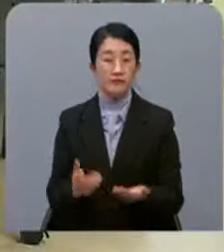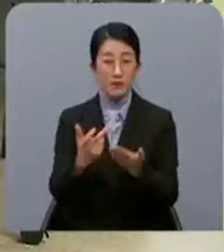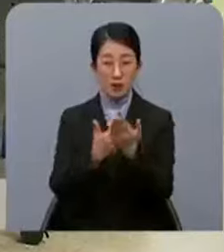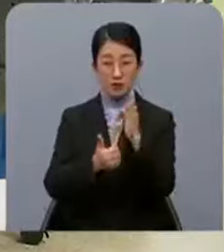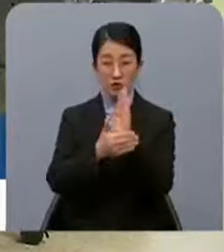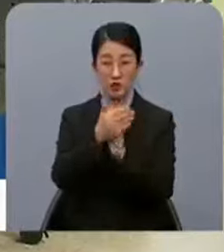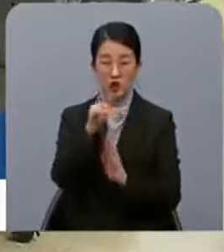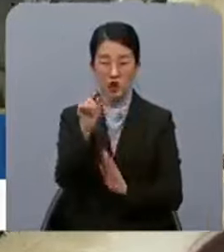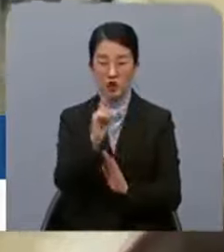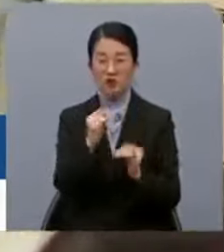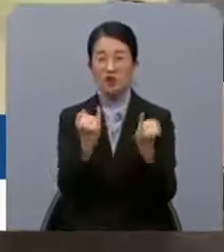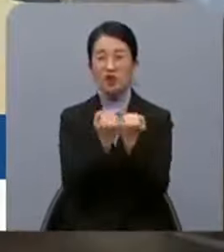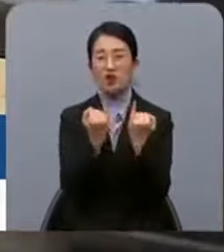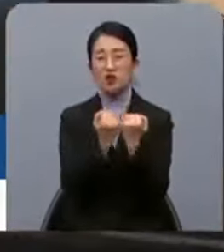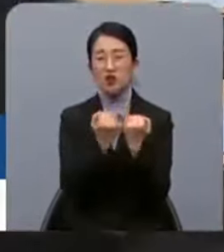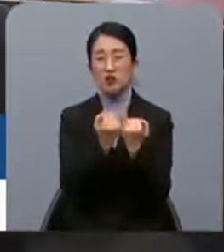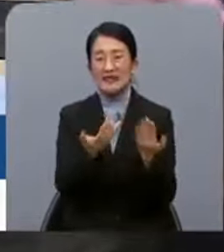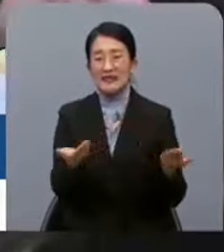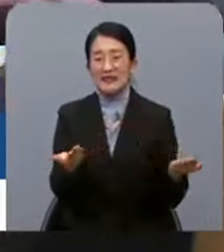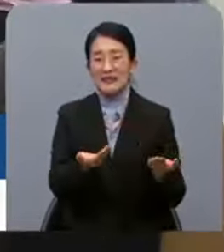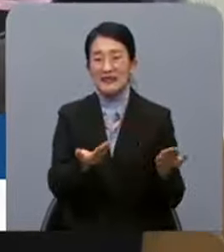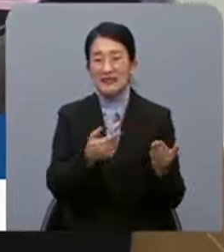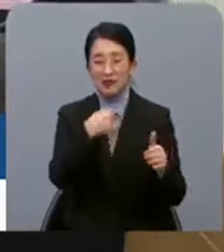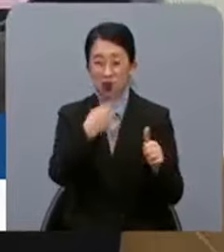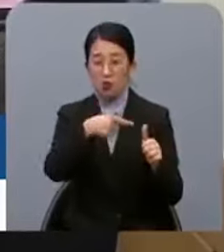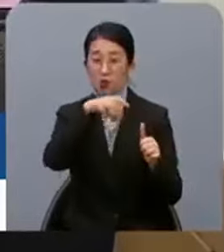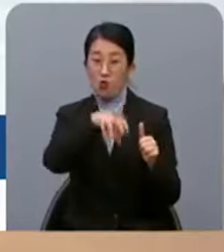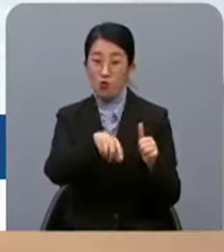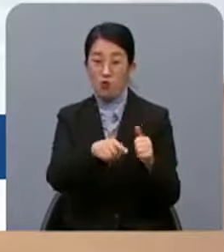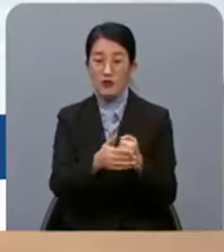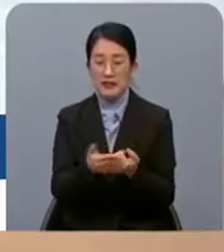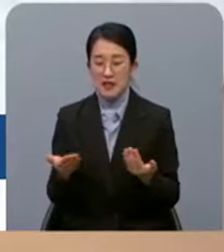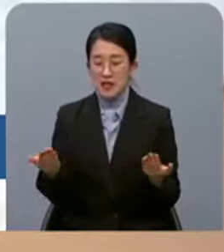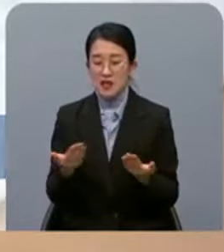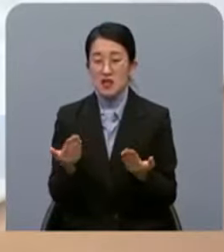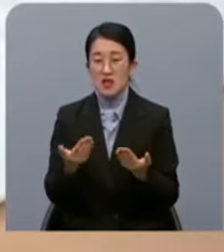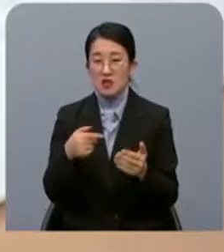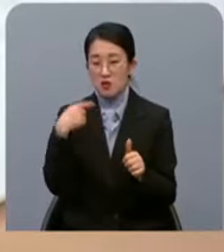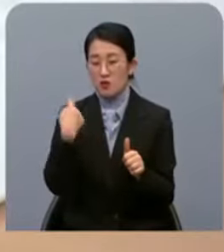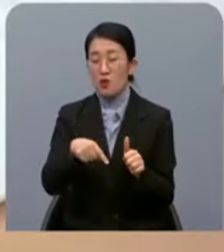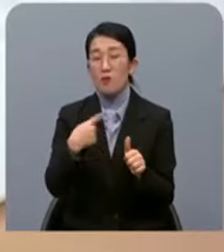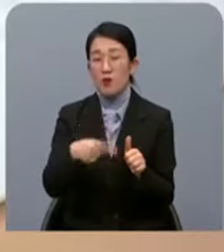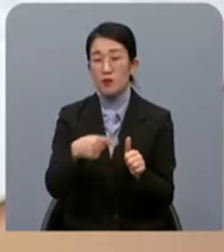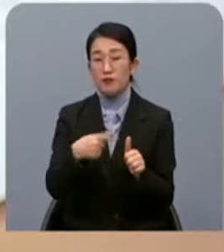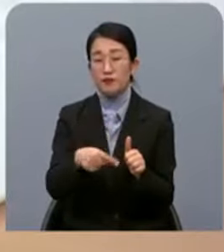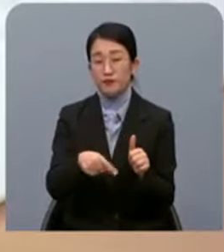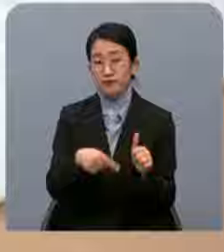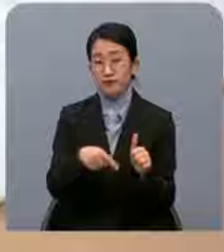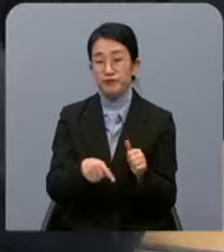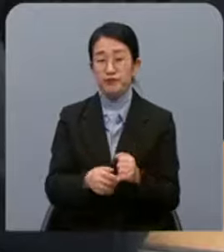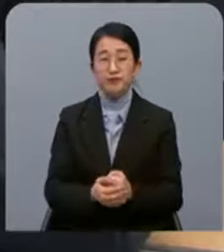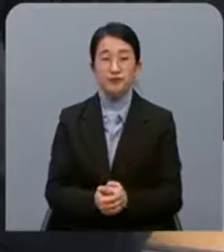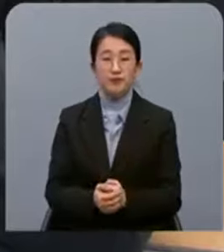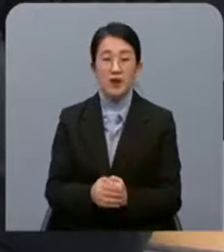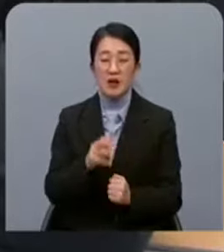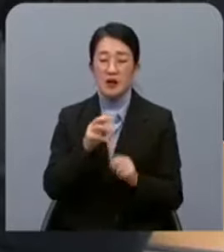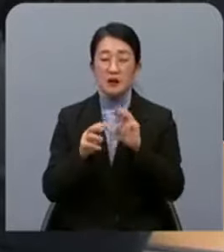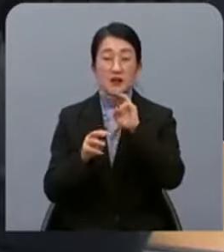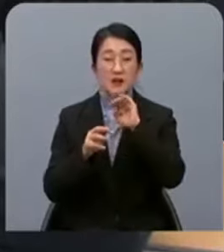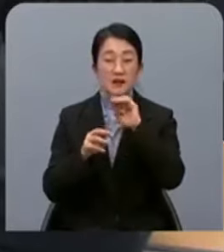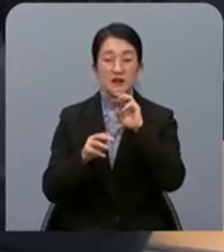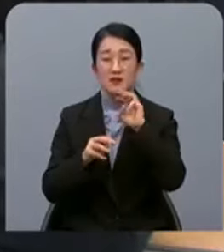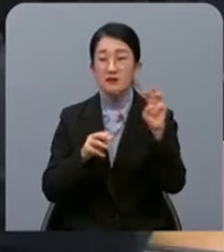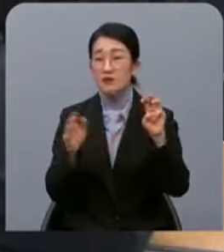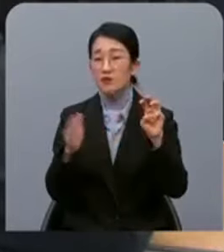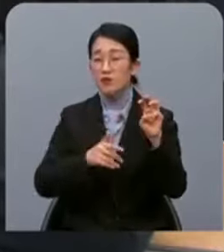제주시의 한 여성 직업 전문 교육기관. 직업교육 설명회가 한창입니다. 30대에서